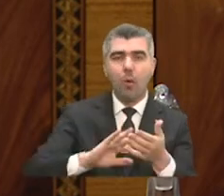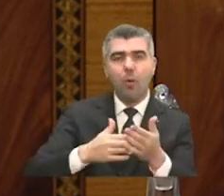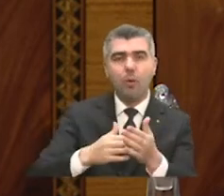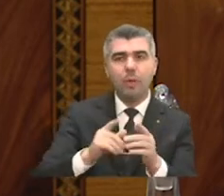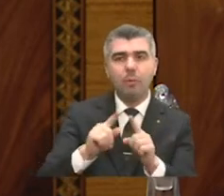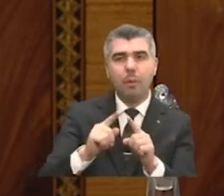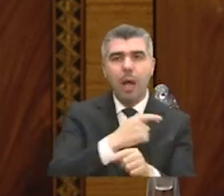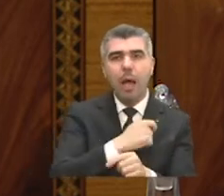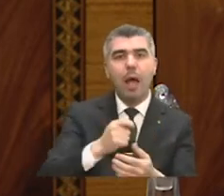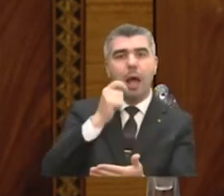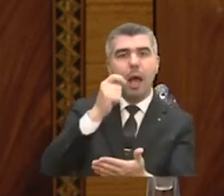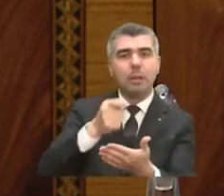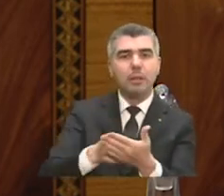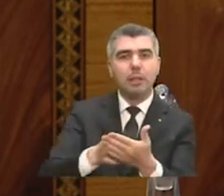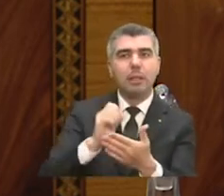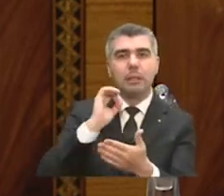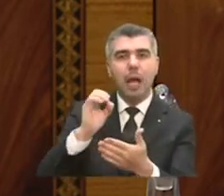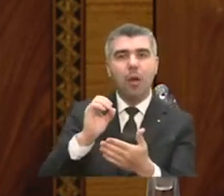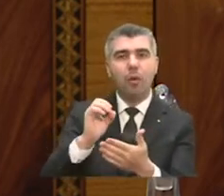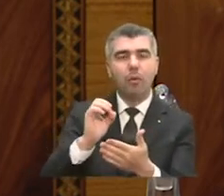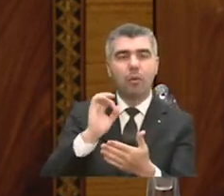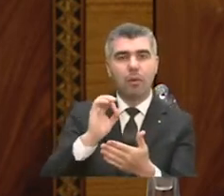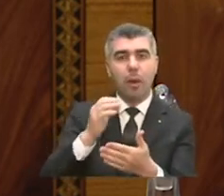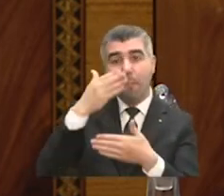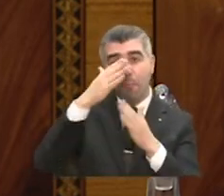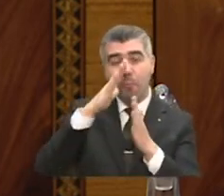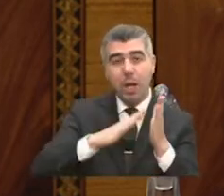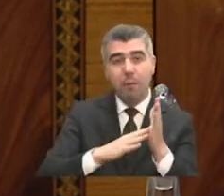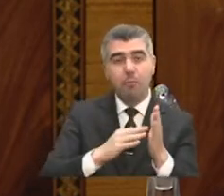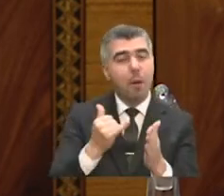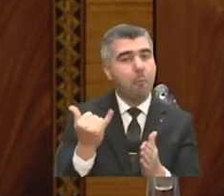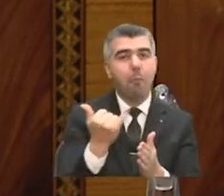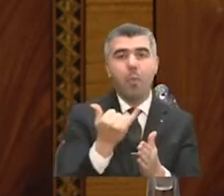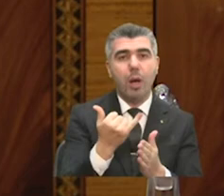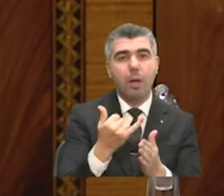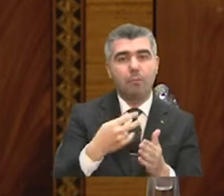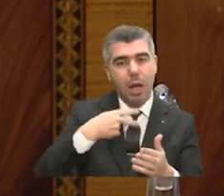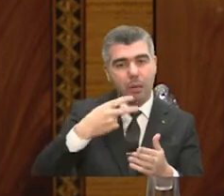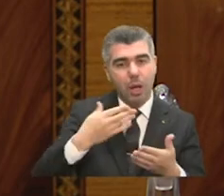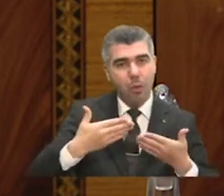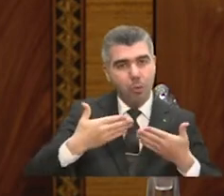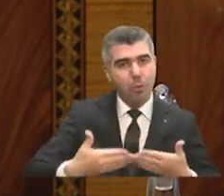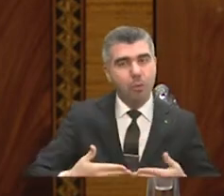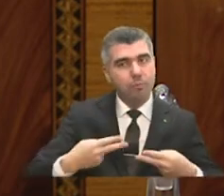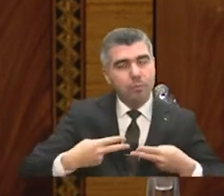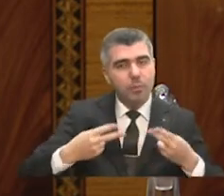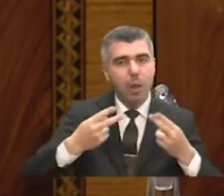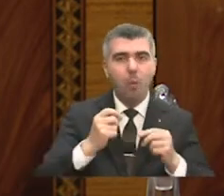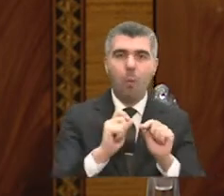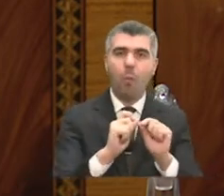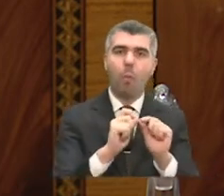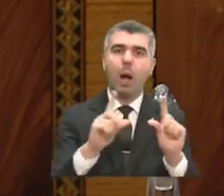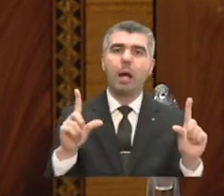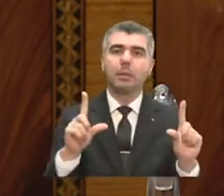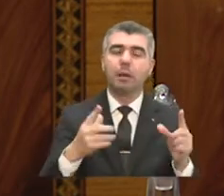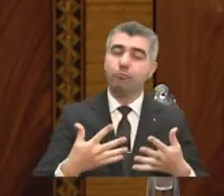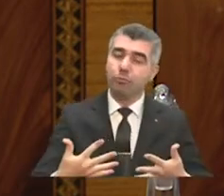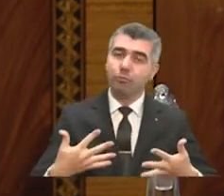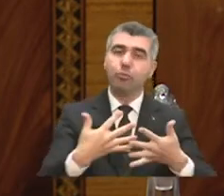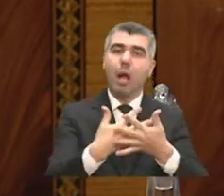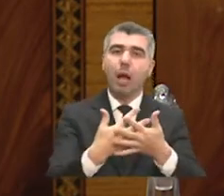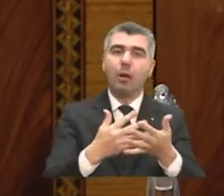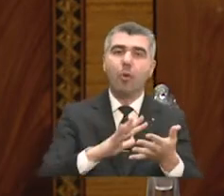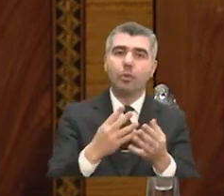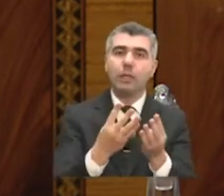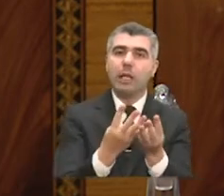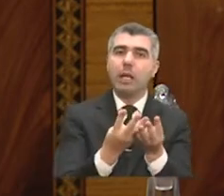cette tentative d'influencer le système de justice indépendante. Nous allons parler en toute franchise